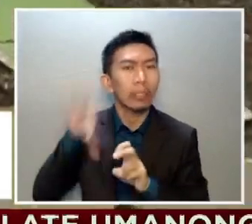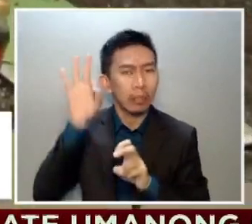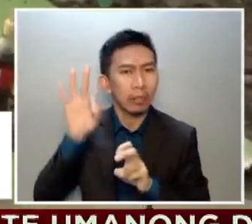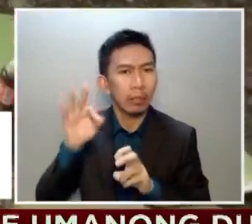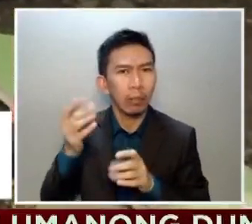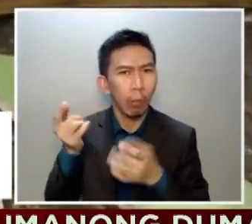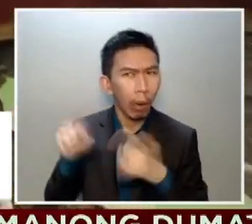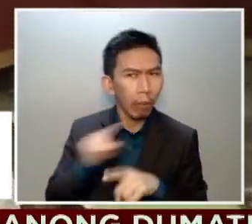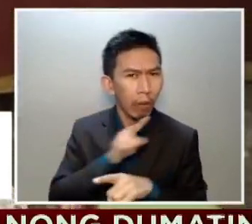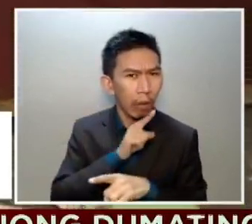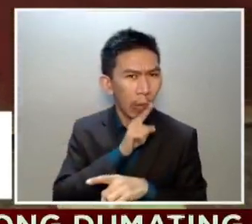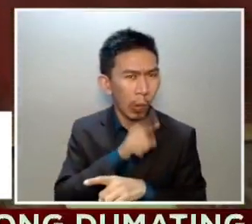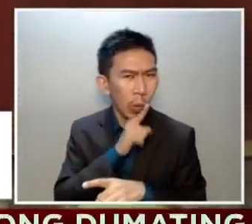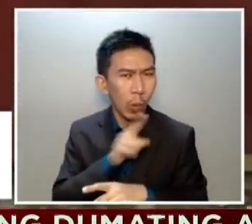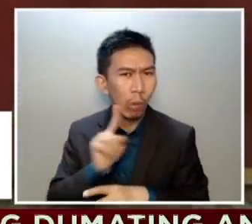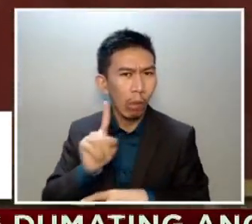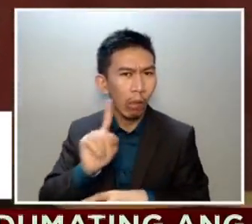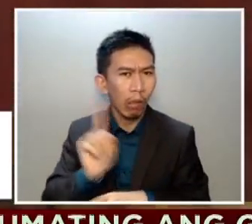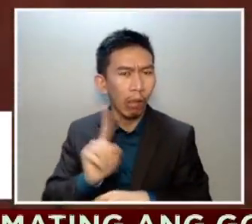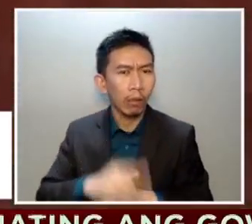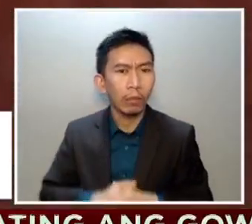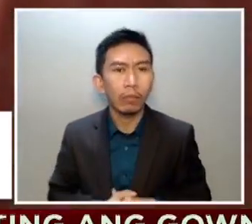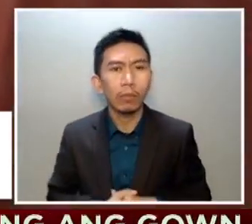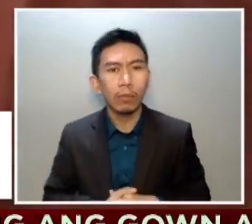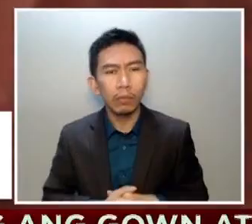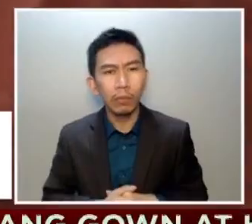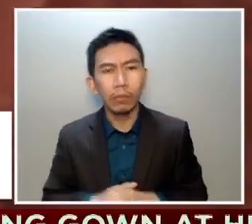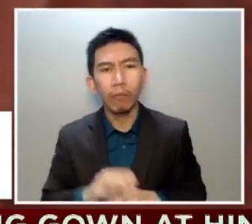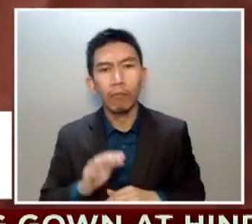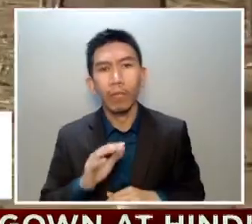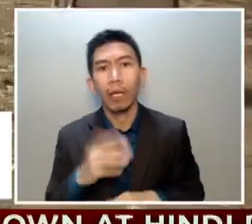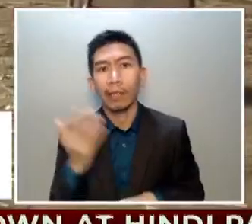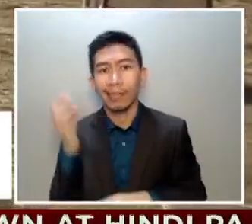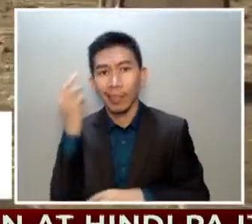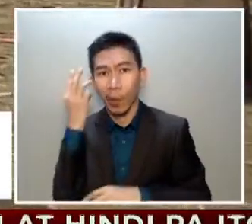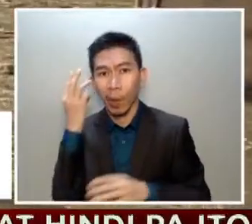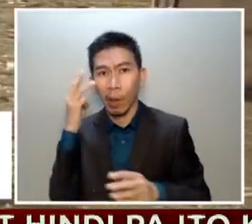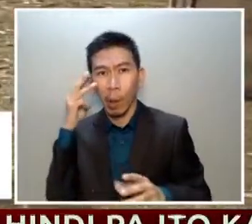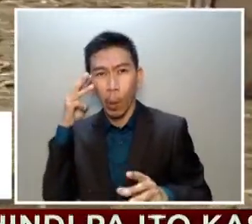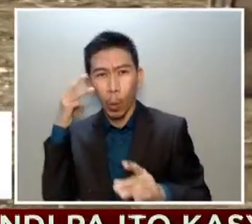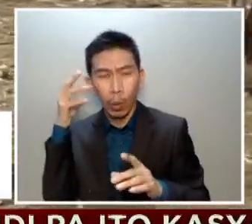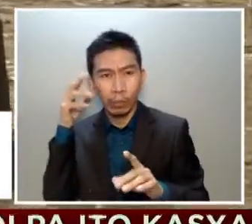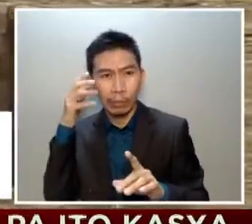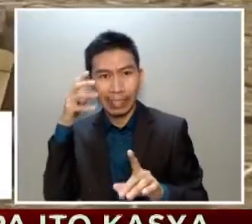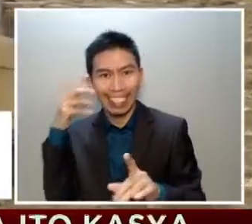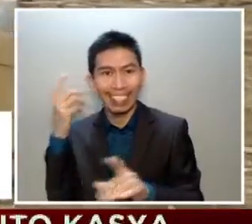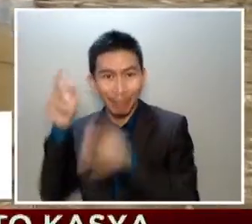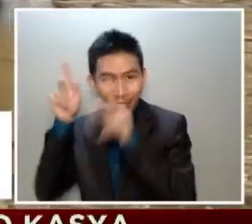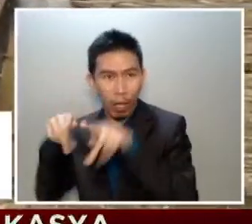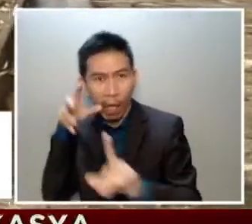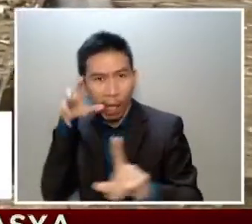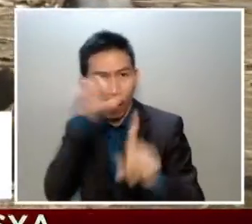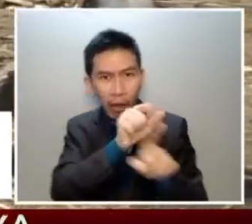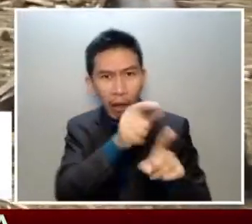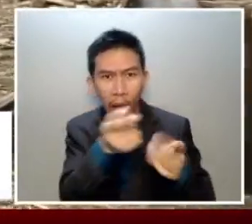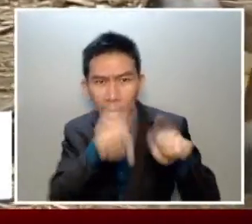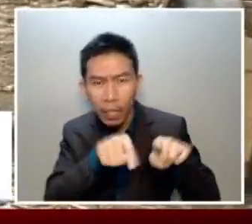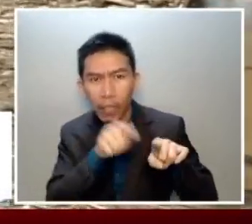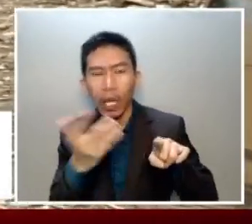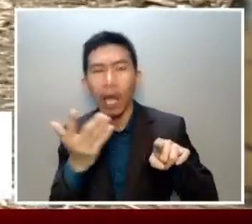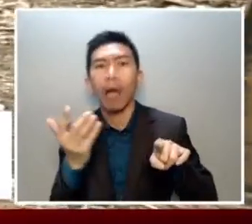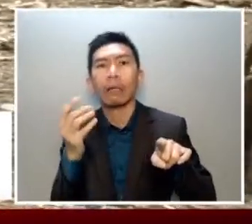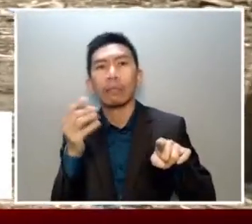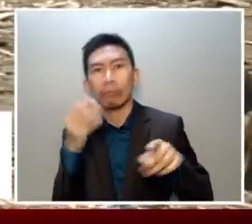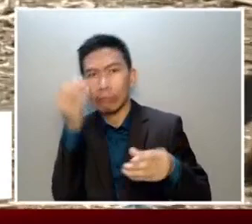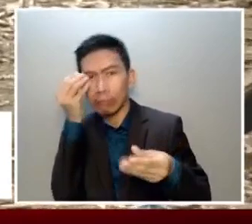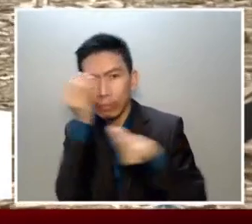pangyayari. Ayon naman sa isang testigo na tumangging humarap sa kamera, tinangka pa umano na bit-bitin ang katawan ni Edwin malapit